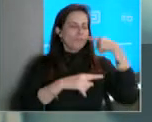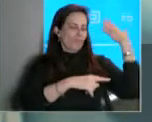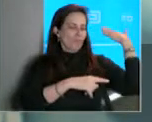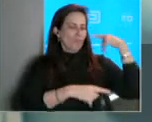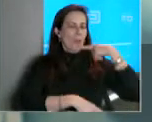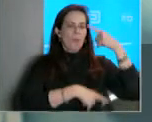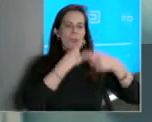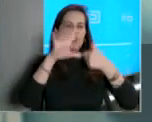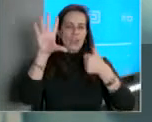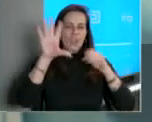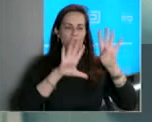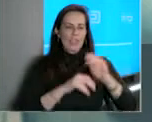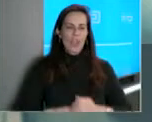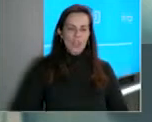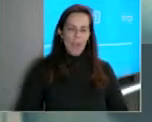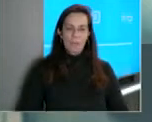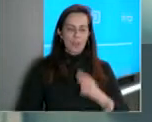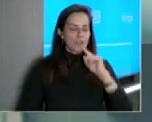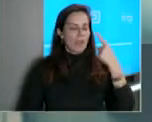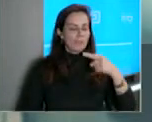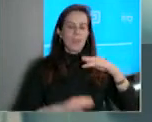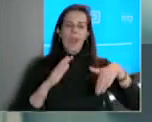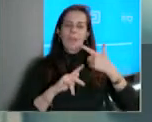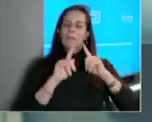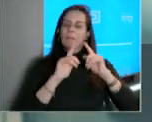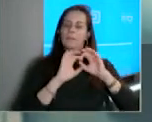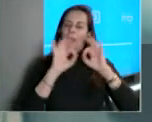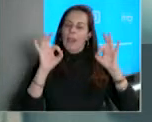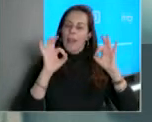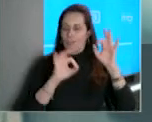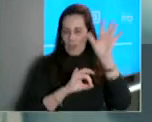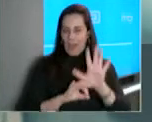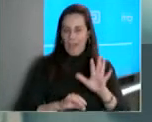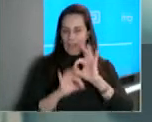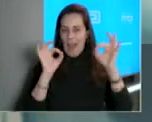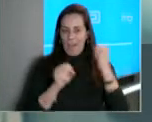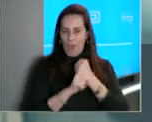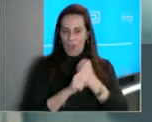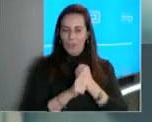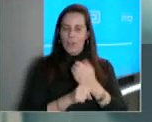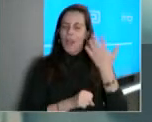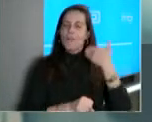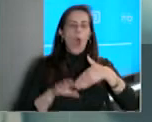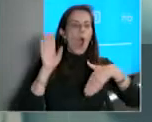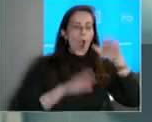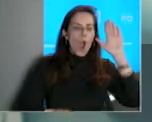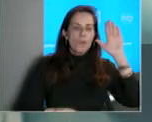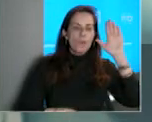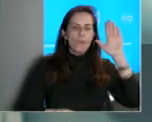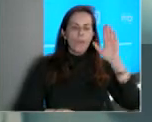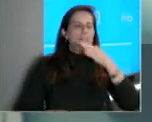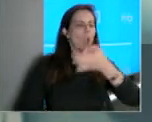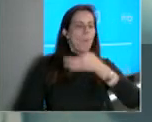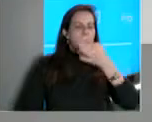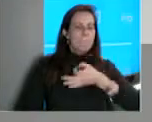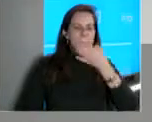בשנת 1969, כשנה וחצי לאחר תחילת שידורי הטלוויזיה הישראלית, והם היו בעיקר אוסף של